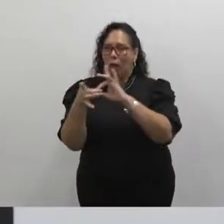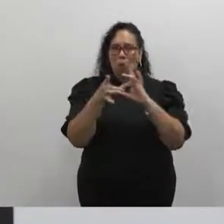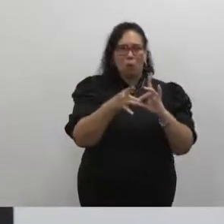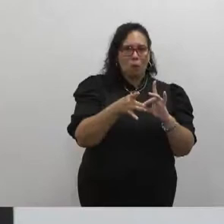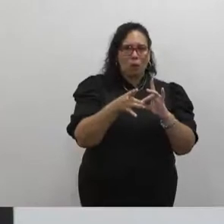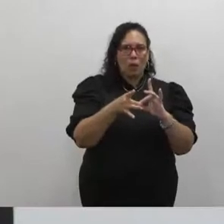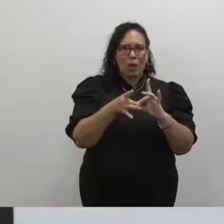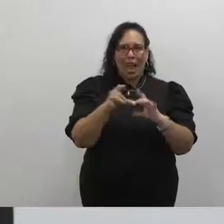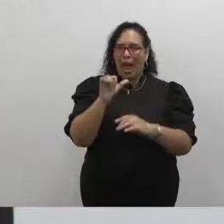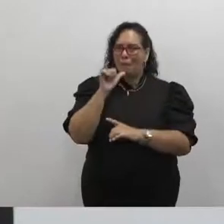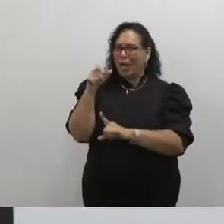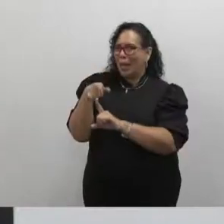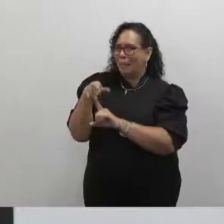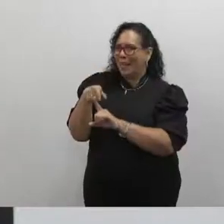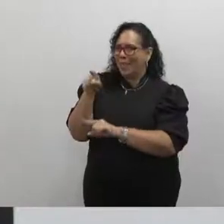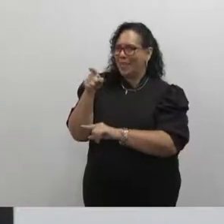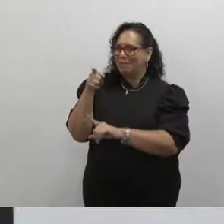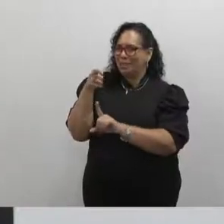thơ ban